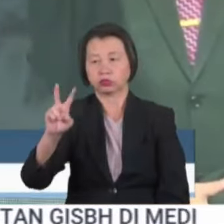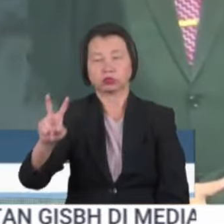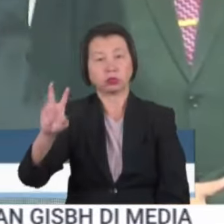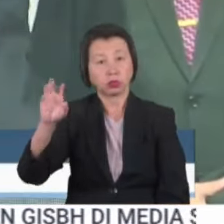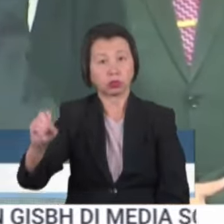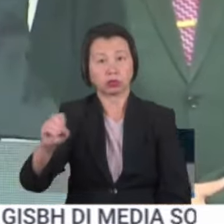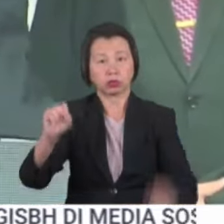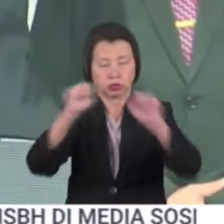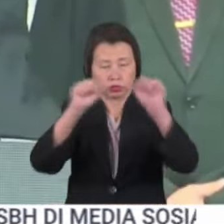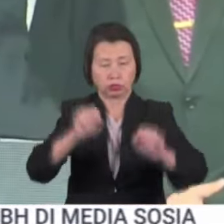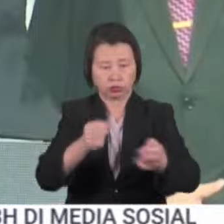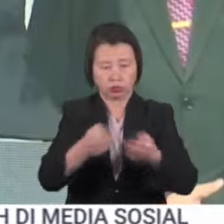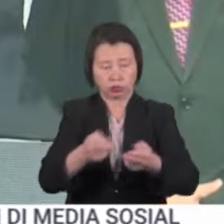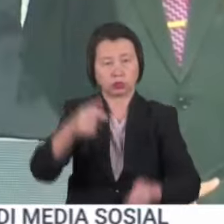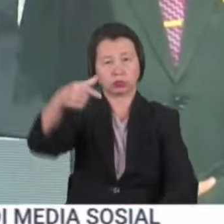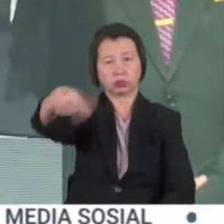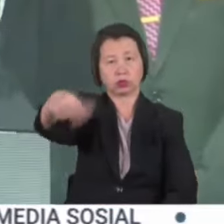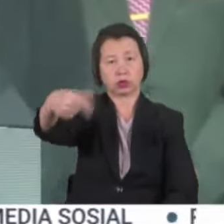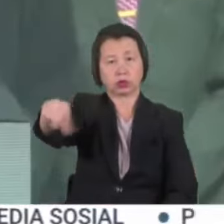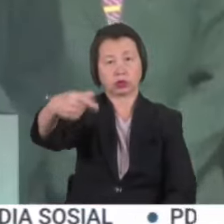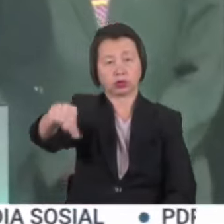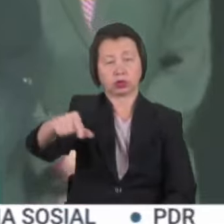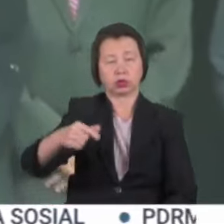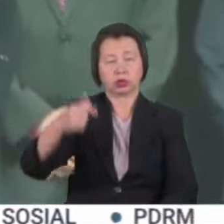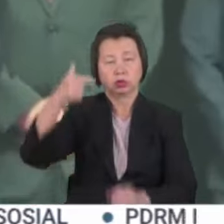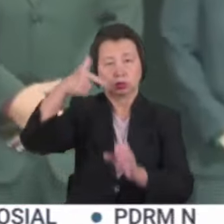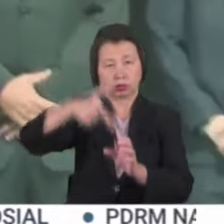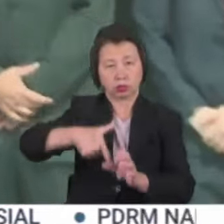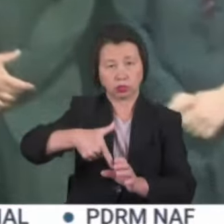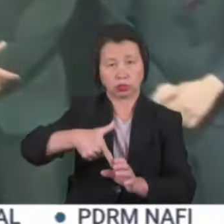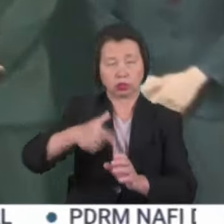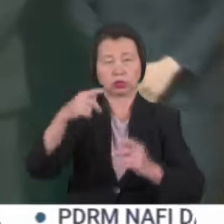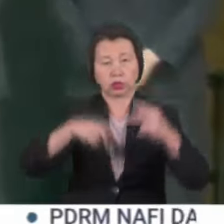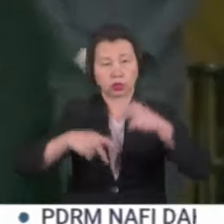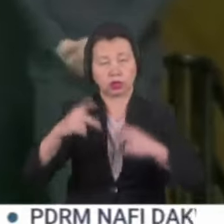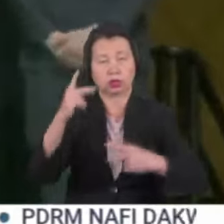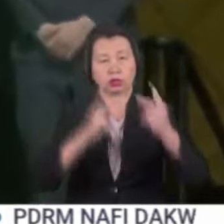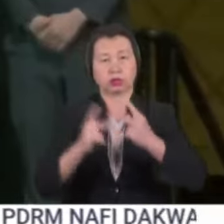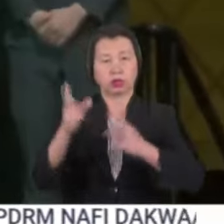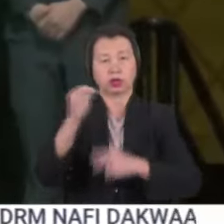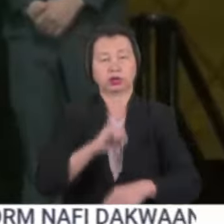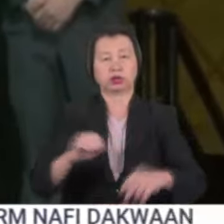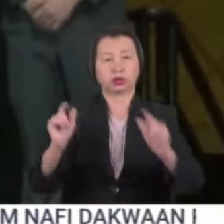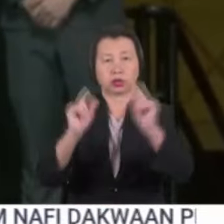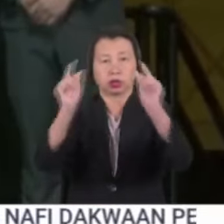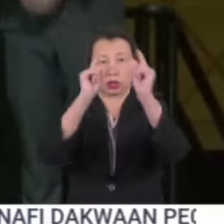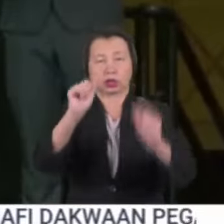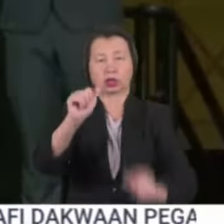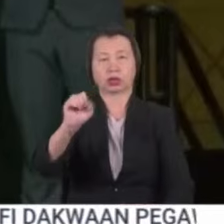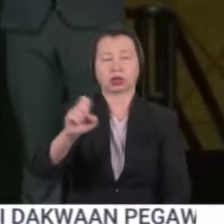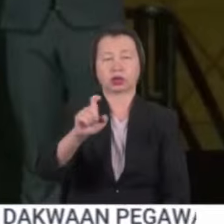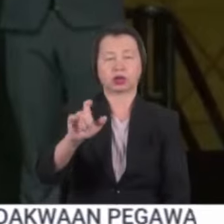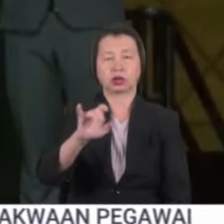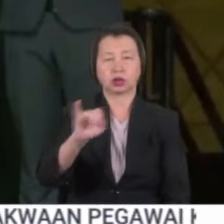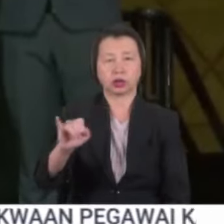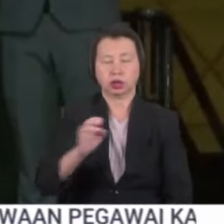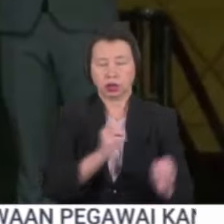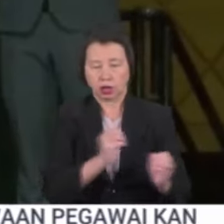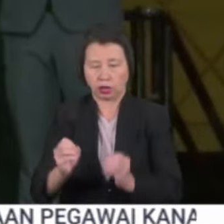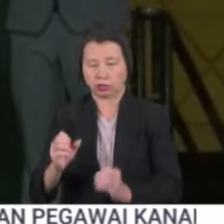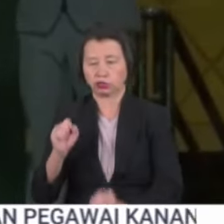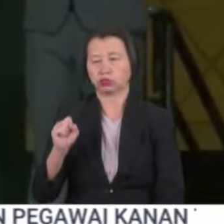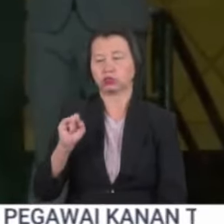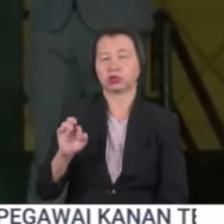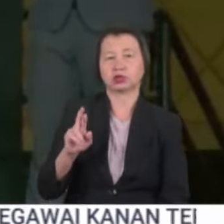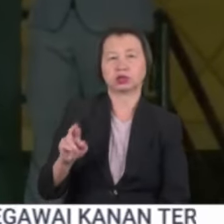29001-2020 sistem pengurusan kualiti bagi industri petroleum, petrokimia dan gas asli anjuran SIRIM QAS Sdn Bhd